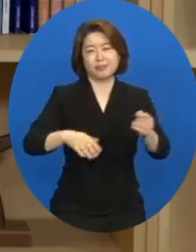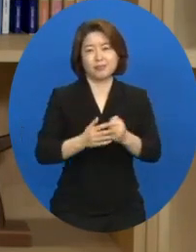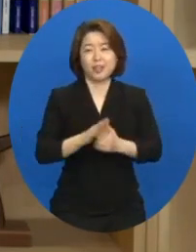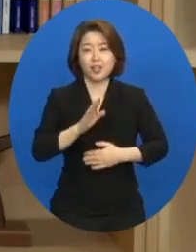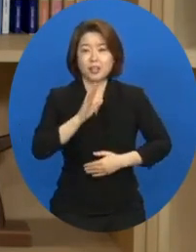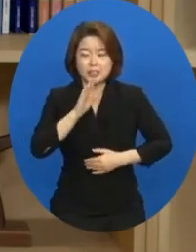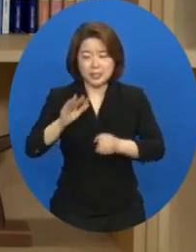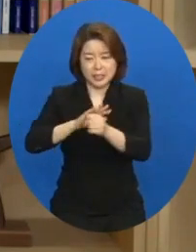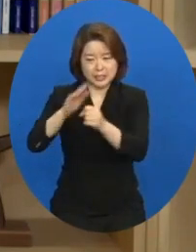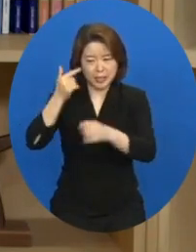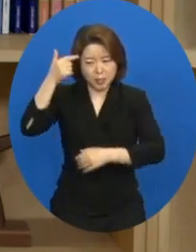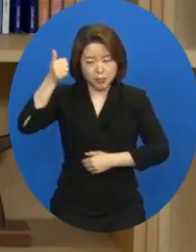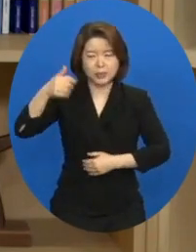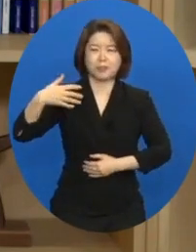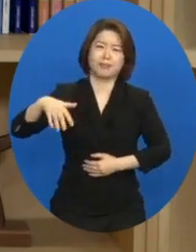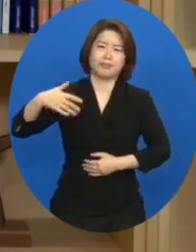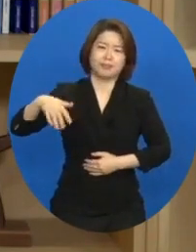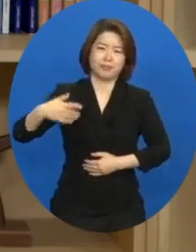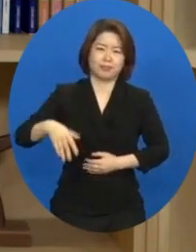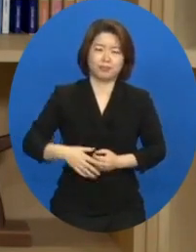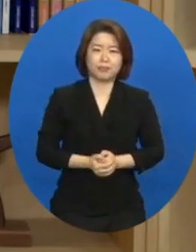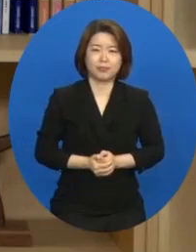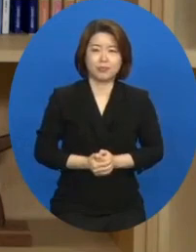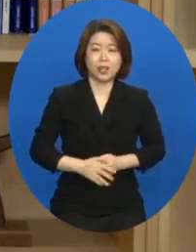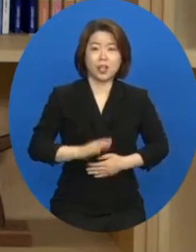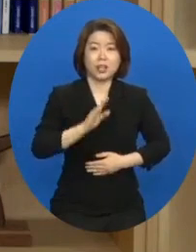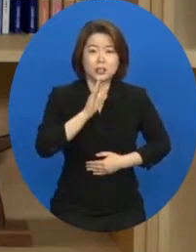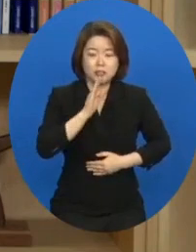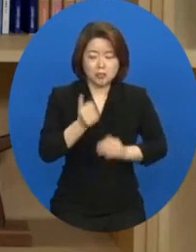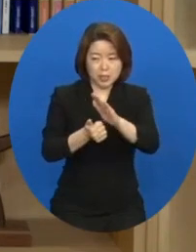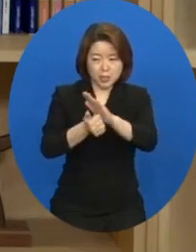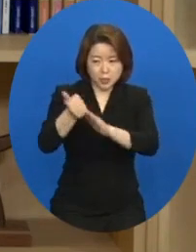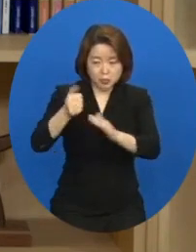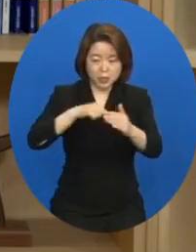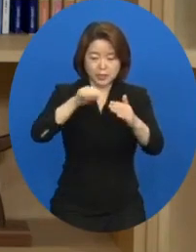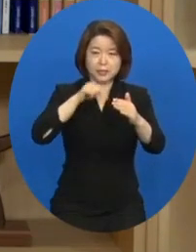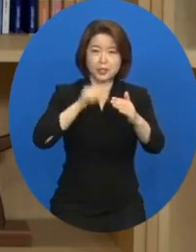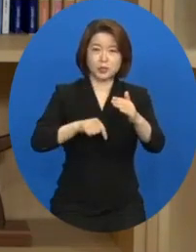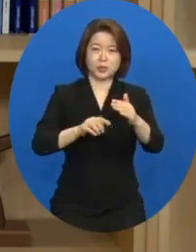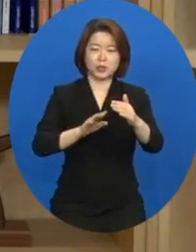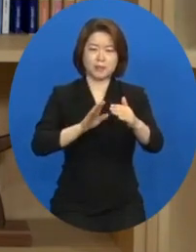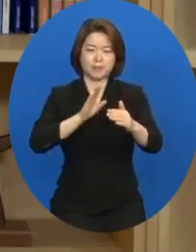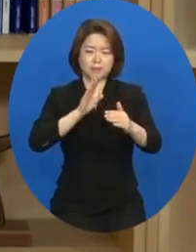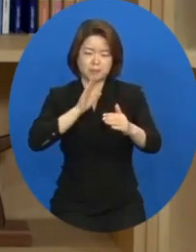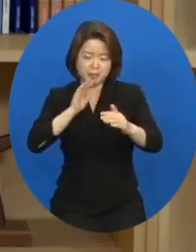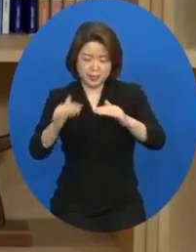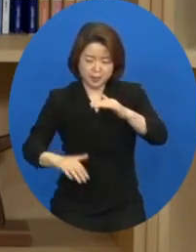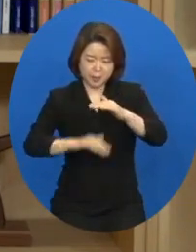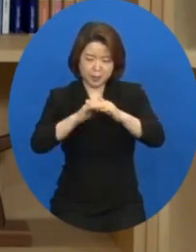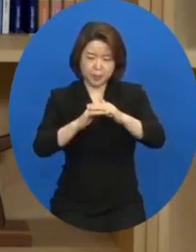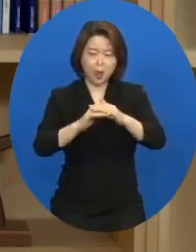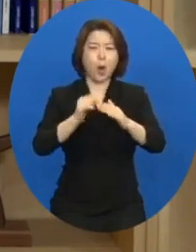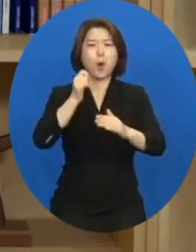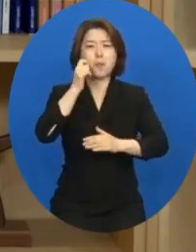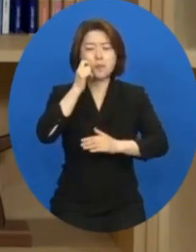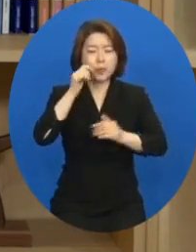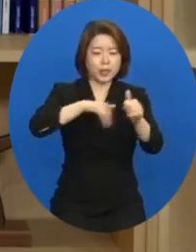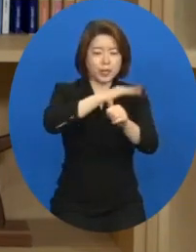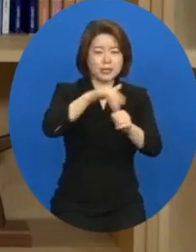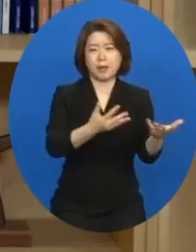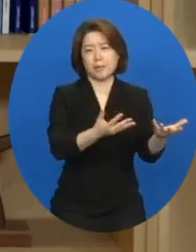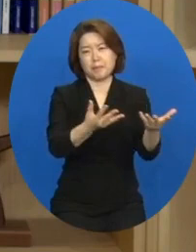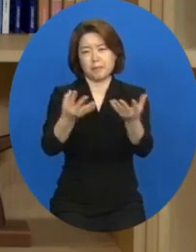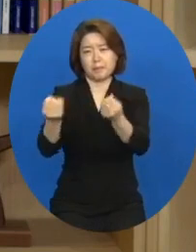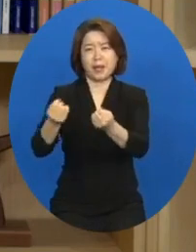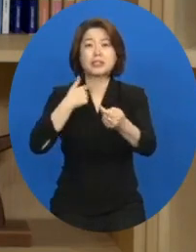진정한 사랑의 목사가 되지 뭐 다 정말 소망이 제안하여 실제 가 되지 못하는 순간들을 수도 없이 겪을